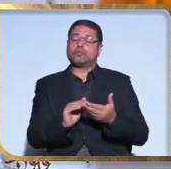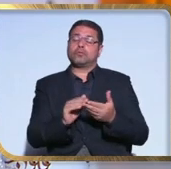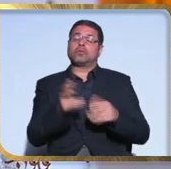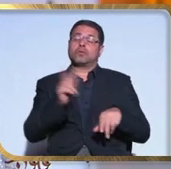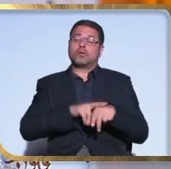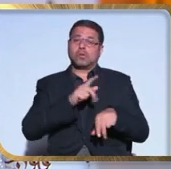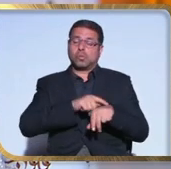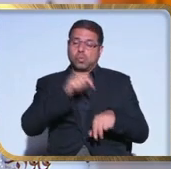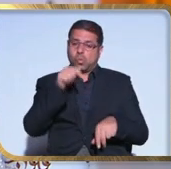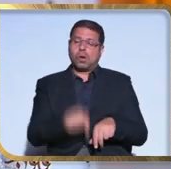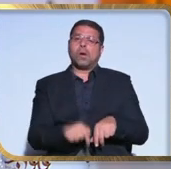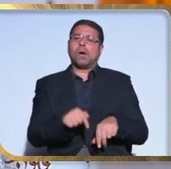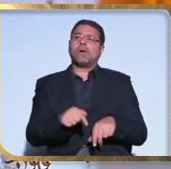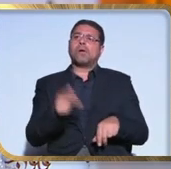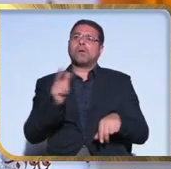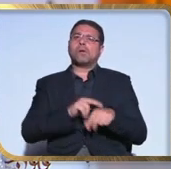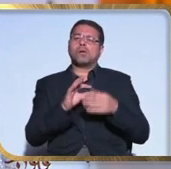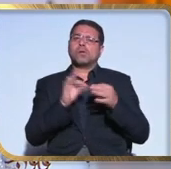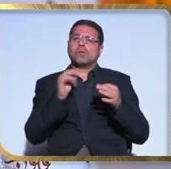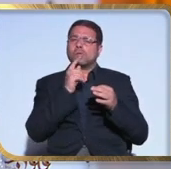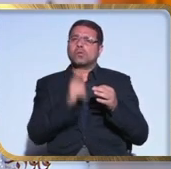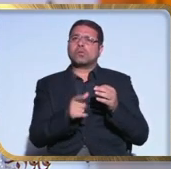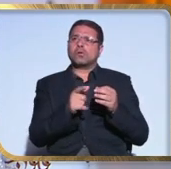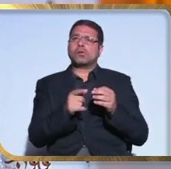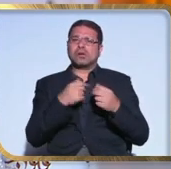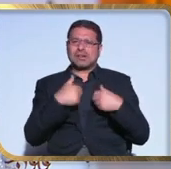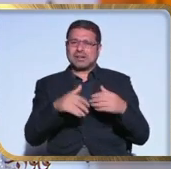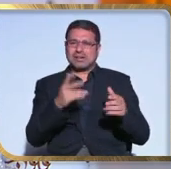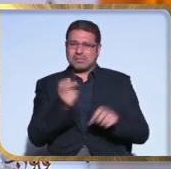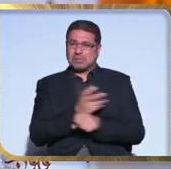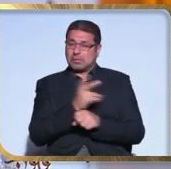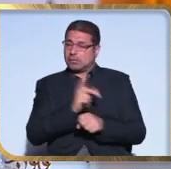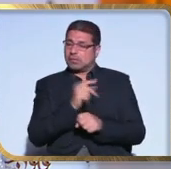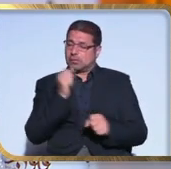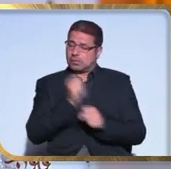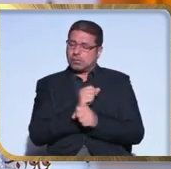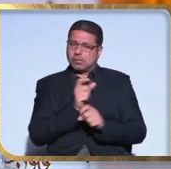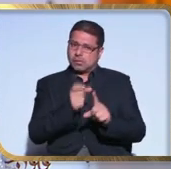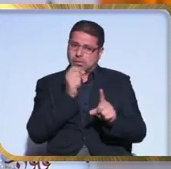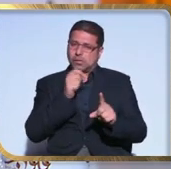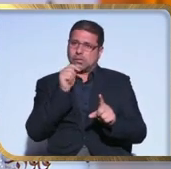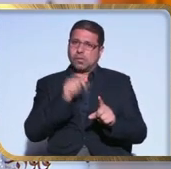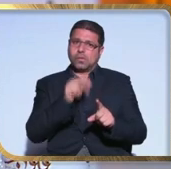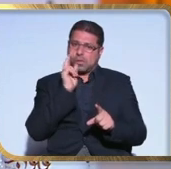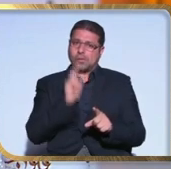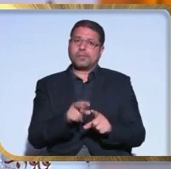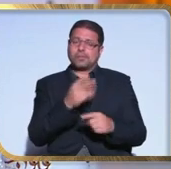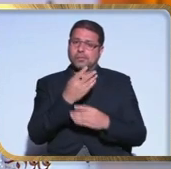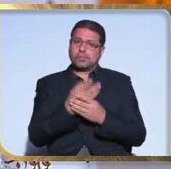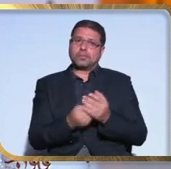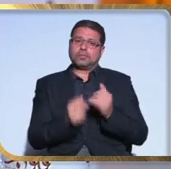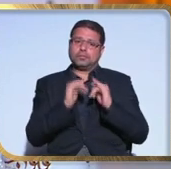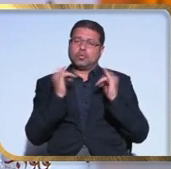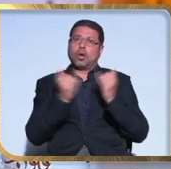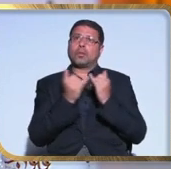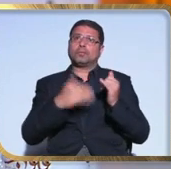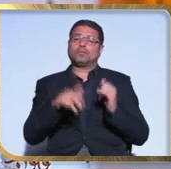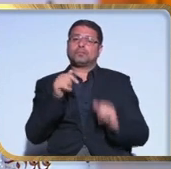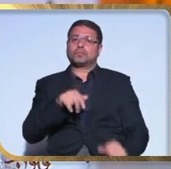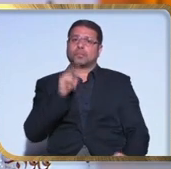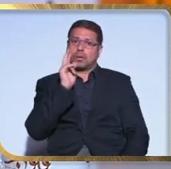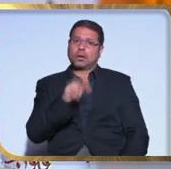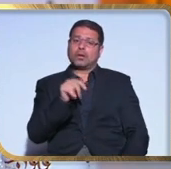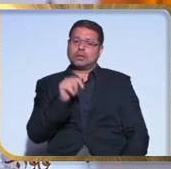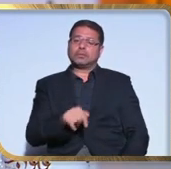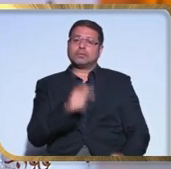وفي نفس الوقت مش انه اهمال الاولاد لان احنا المجتمعات في المراحل في